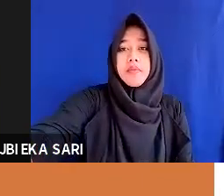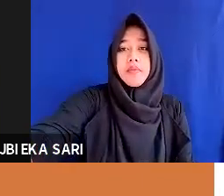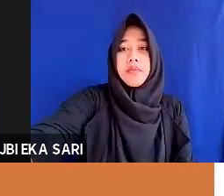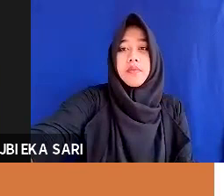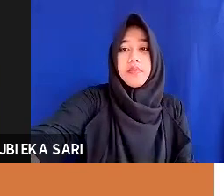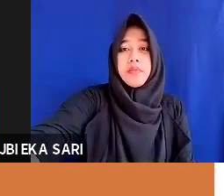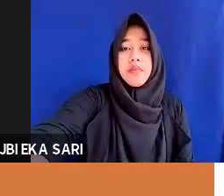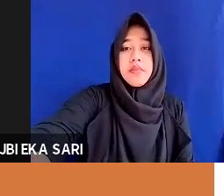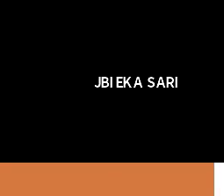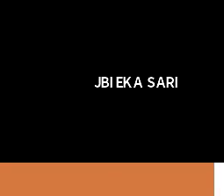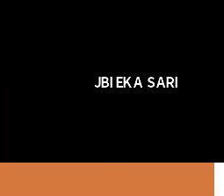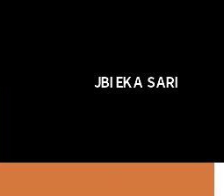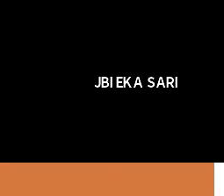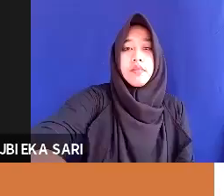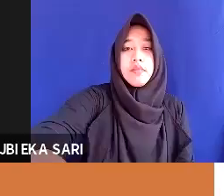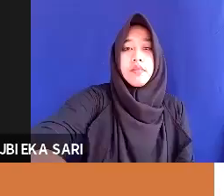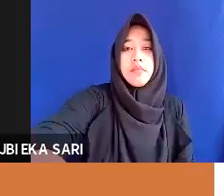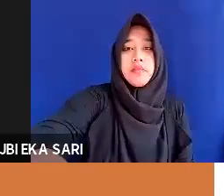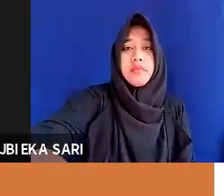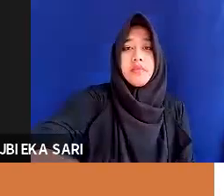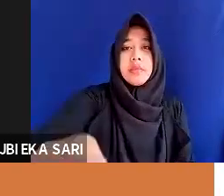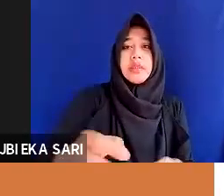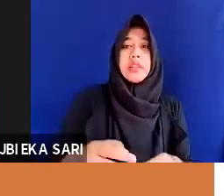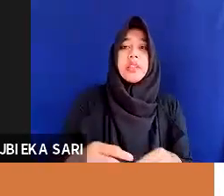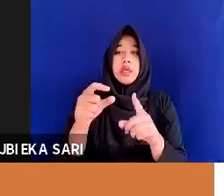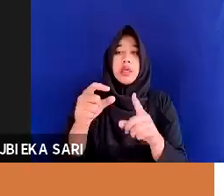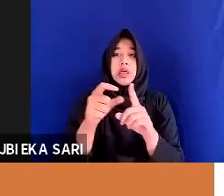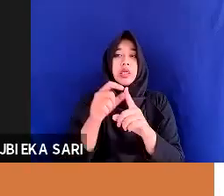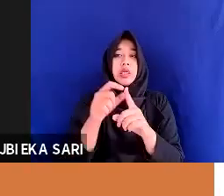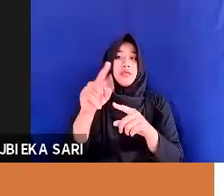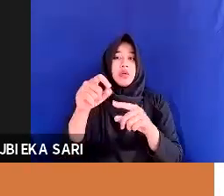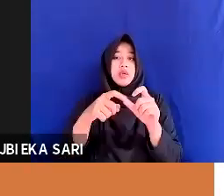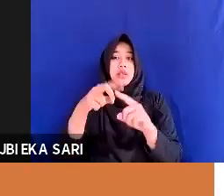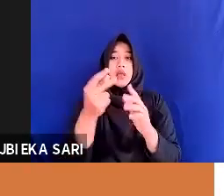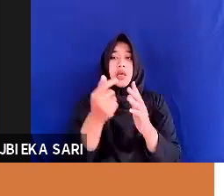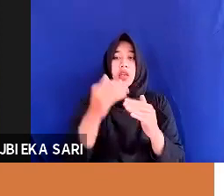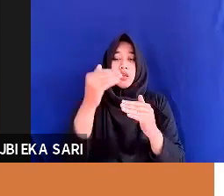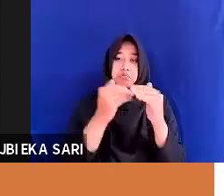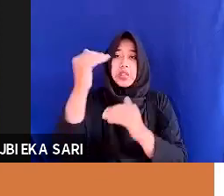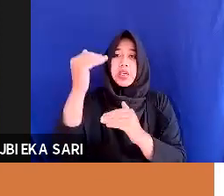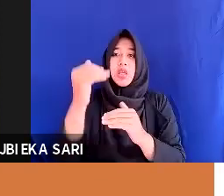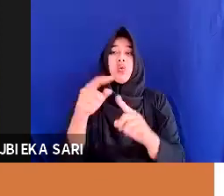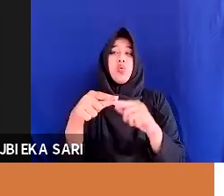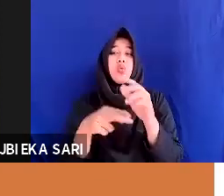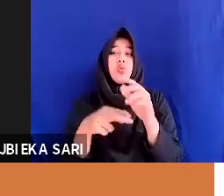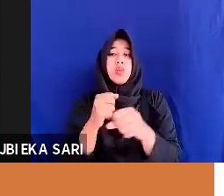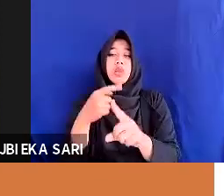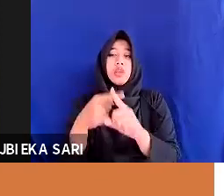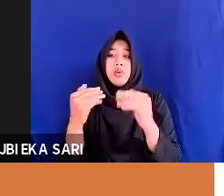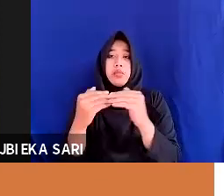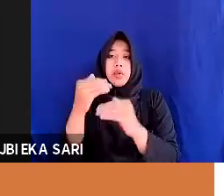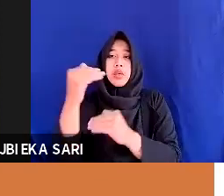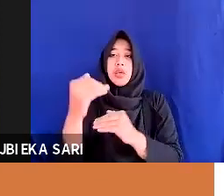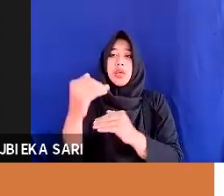dan berarti utangnya meningkat. Implementasi kebijakan berjalan lamban, artinya kan potensi kemerosotan